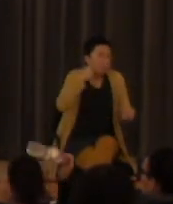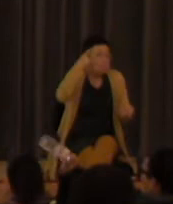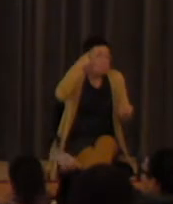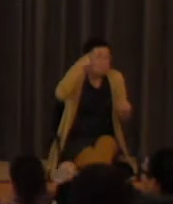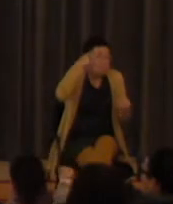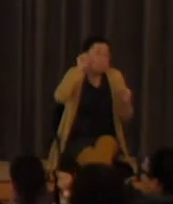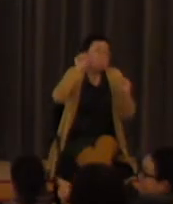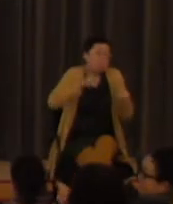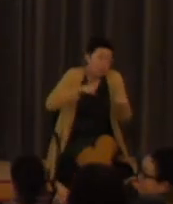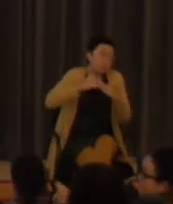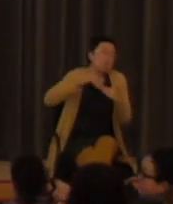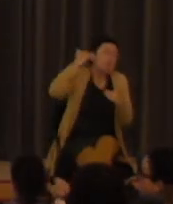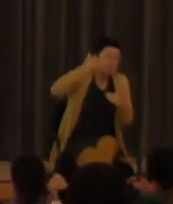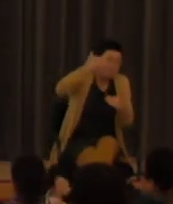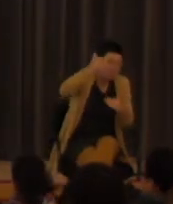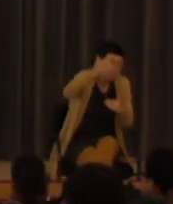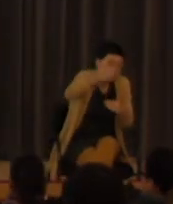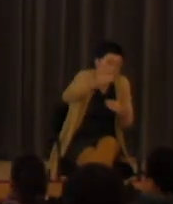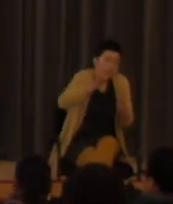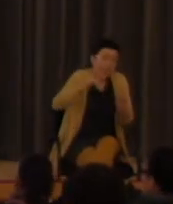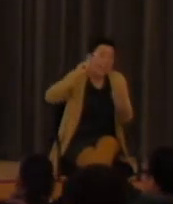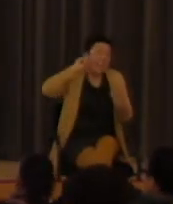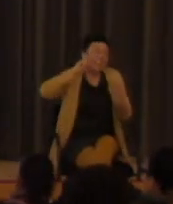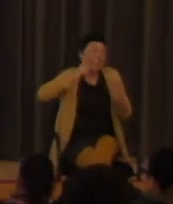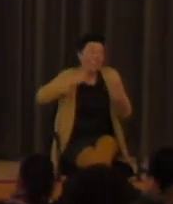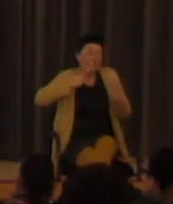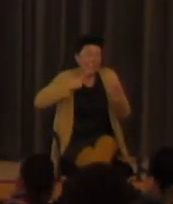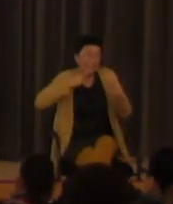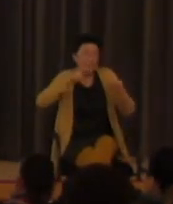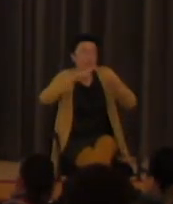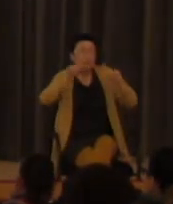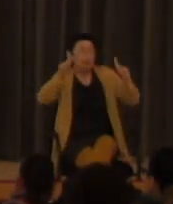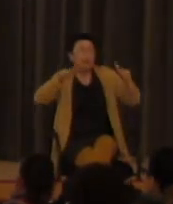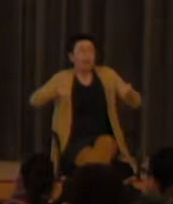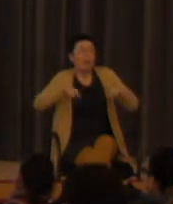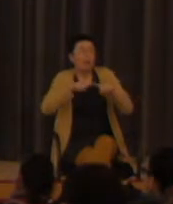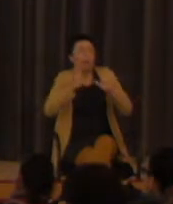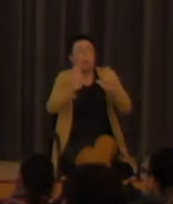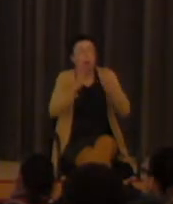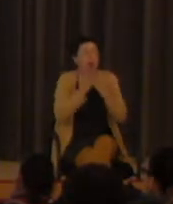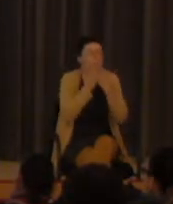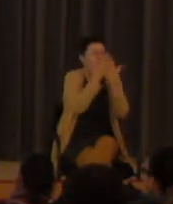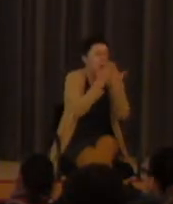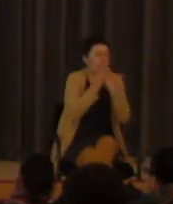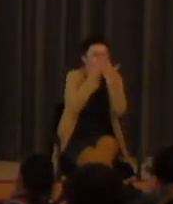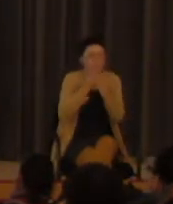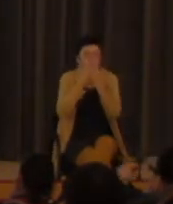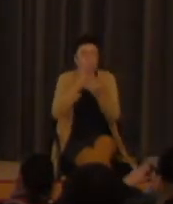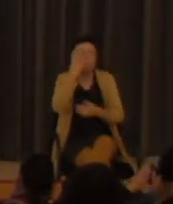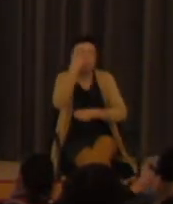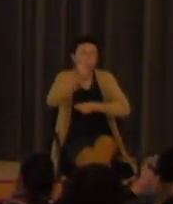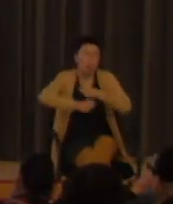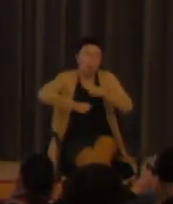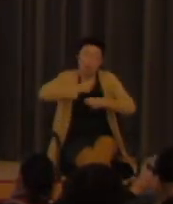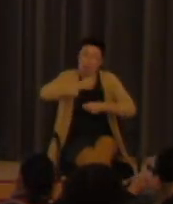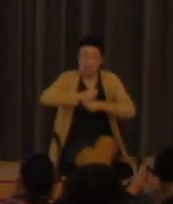és molt aviat per dir alguna cosa, però vull posar de manifest aquesta proposta aquí i la importància de reconèixer aquesta